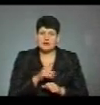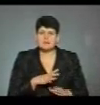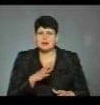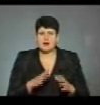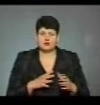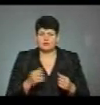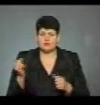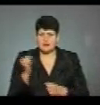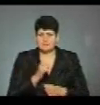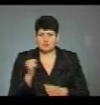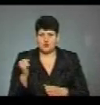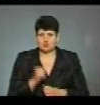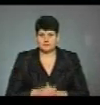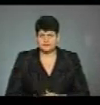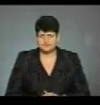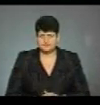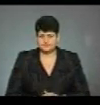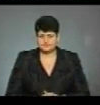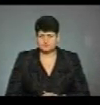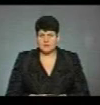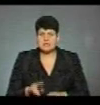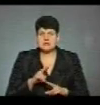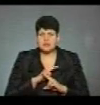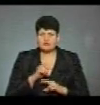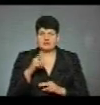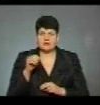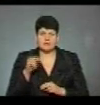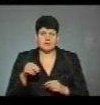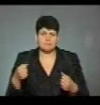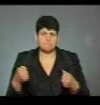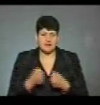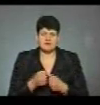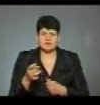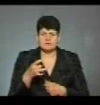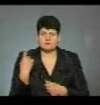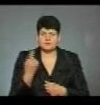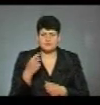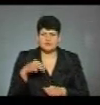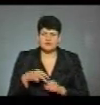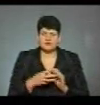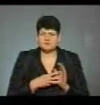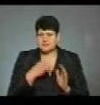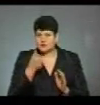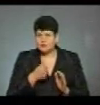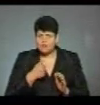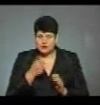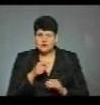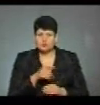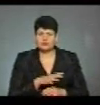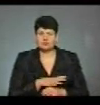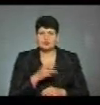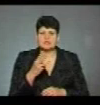з армспорту. Загинув в дорожньо-транспортній пригоді на Рівненщині. В 2018 році йому